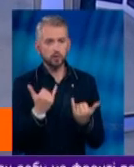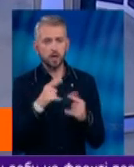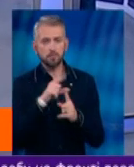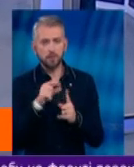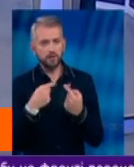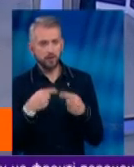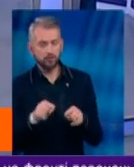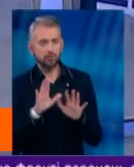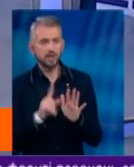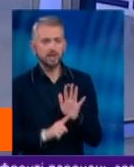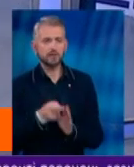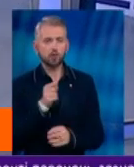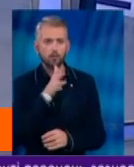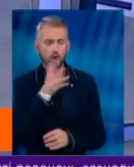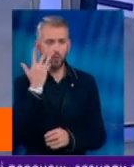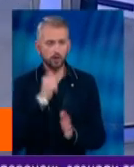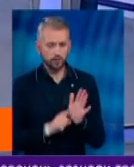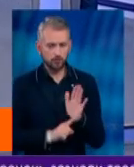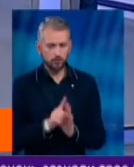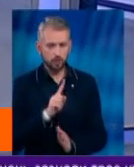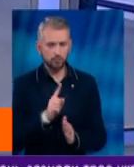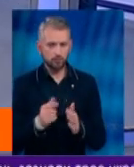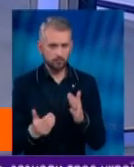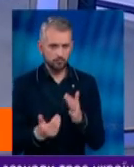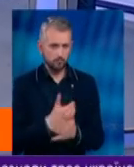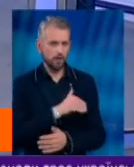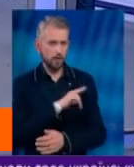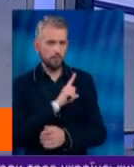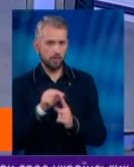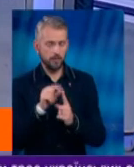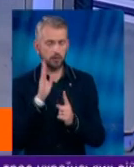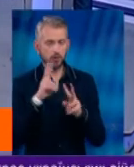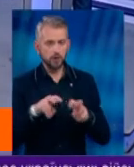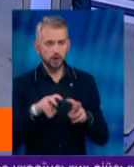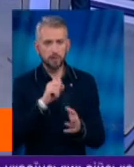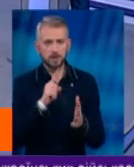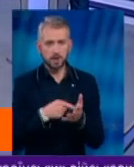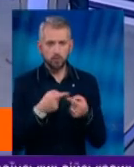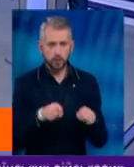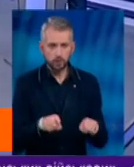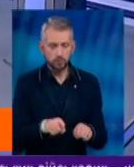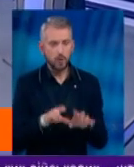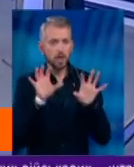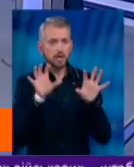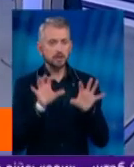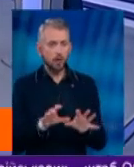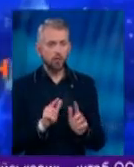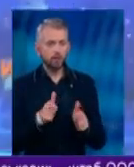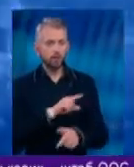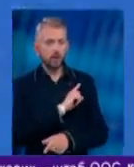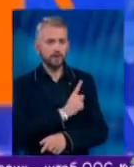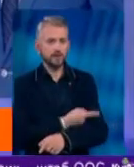інші, то тільки з того моменту, коли вступають нові правила, вже будуть розглядати питання по-іншому. До речі, закон вступає в